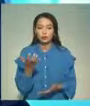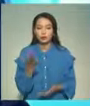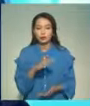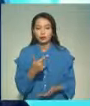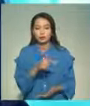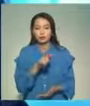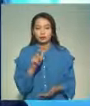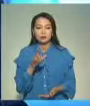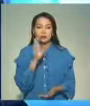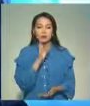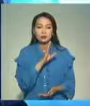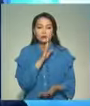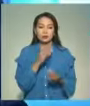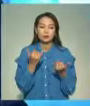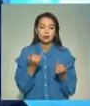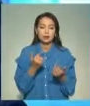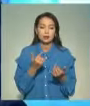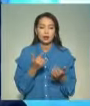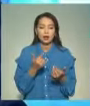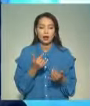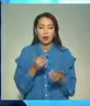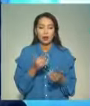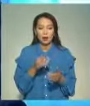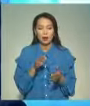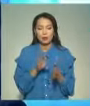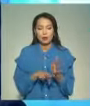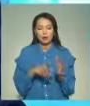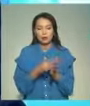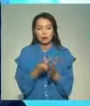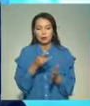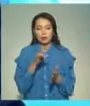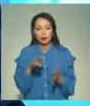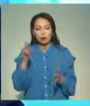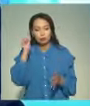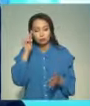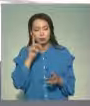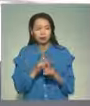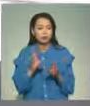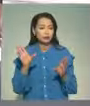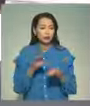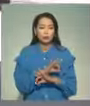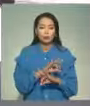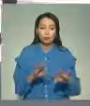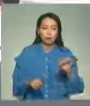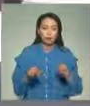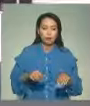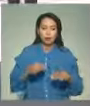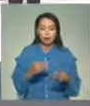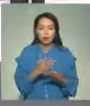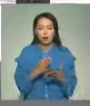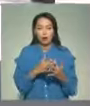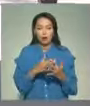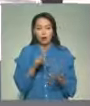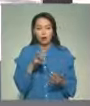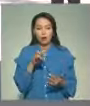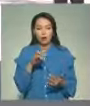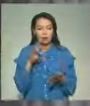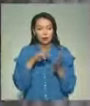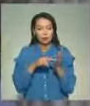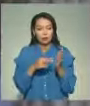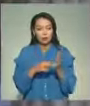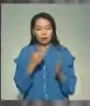азаматтар аналар ол жерде қазір қайтарымсыз гранттар алып отыр. Бұның бәрі мүмкіндік, керемет мүмкіндік. Ауыл аманаты жобасының аясында аймақта 134